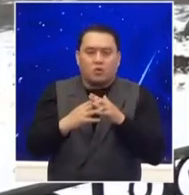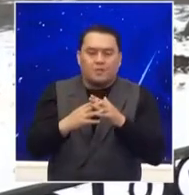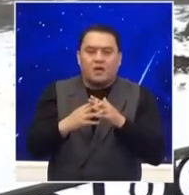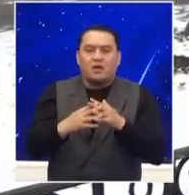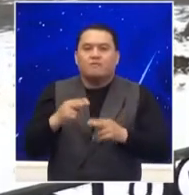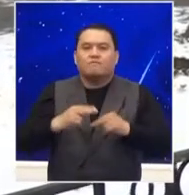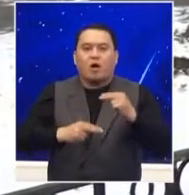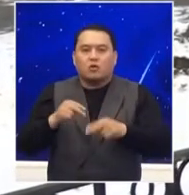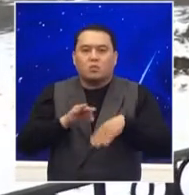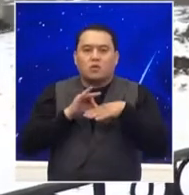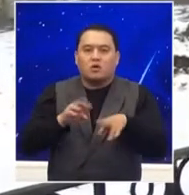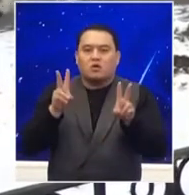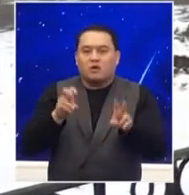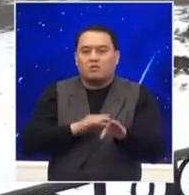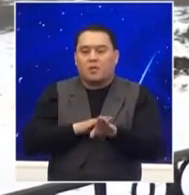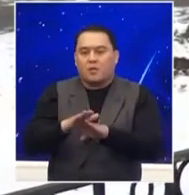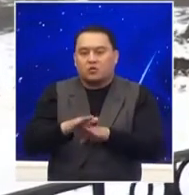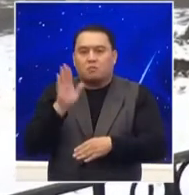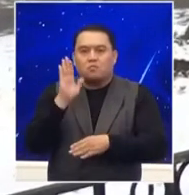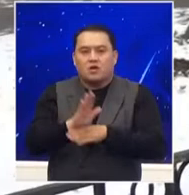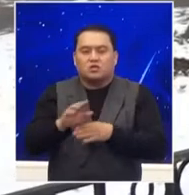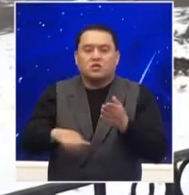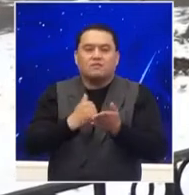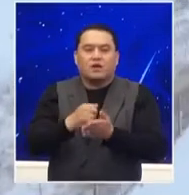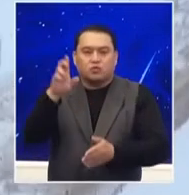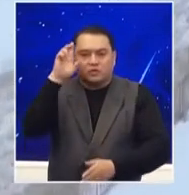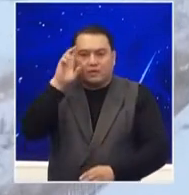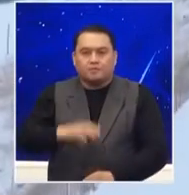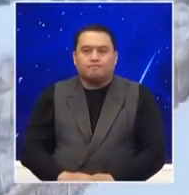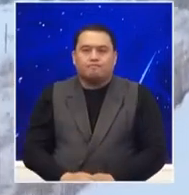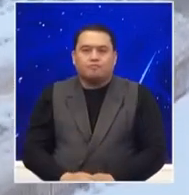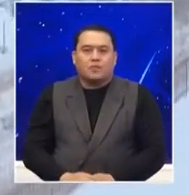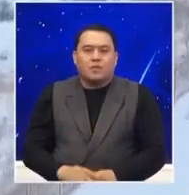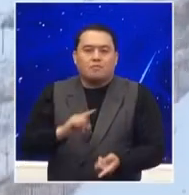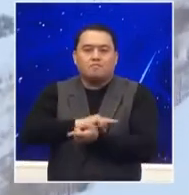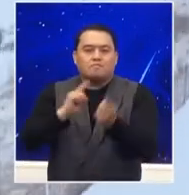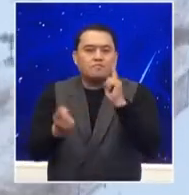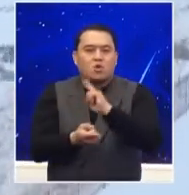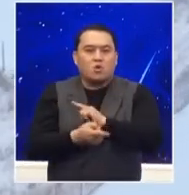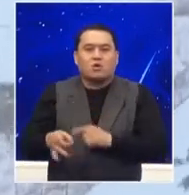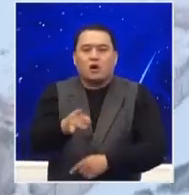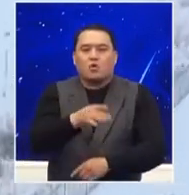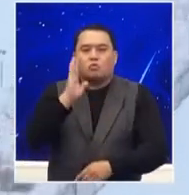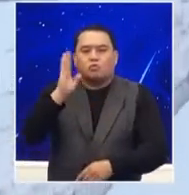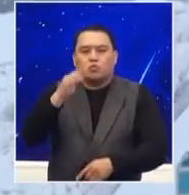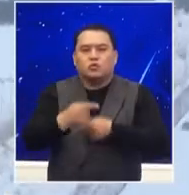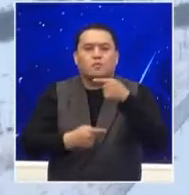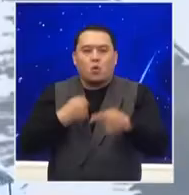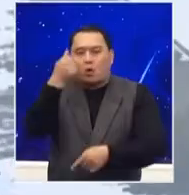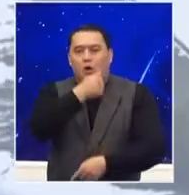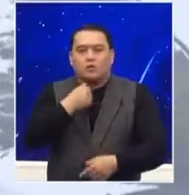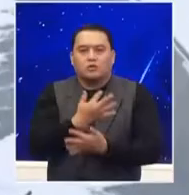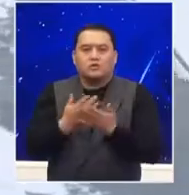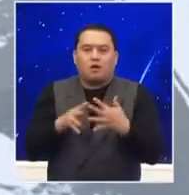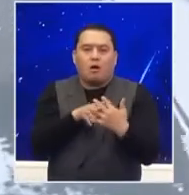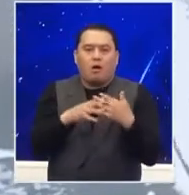Их возведение ведется в рамках реализации поручения Елбасы. Крупные преобразования ожидают район и в будущем году. В нескольких